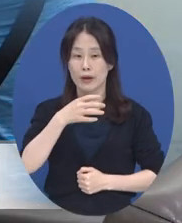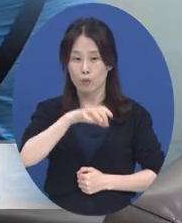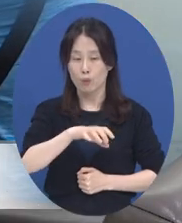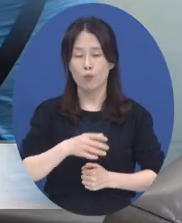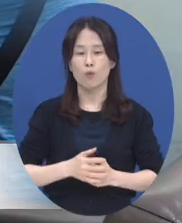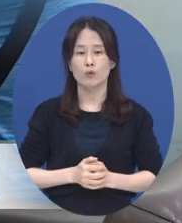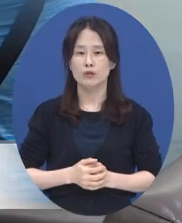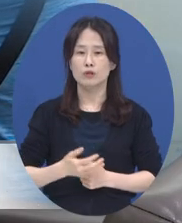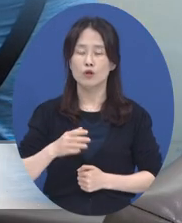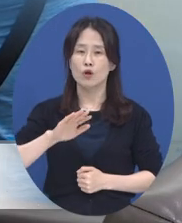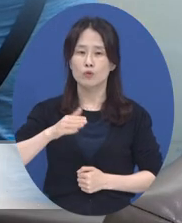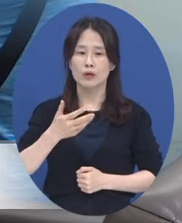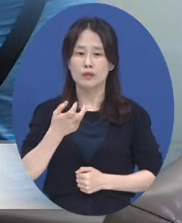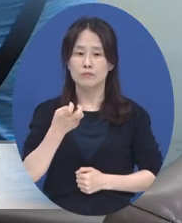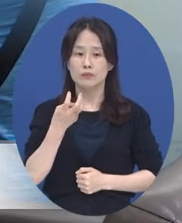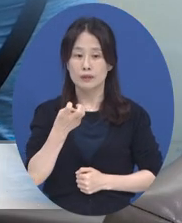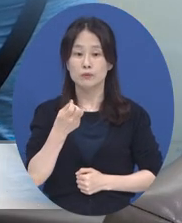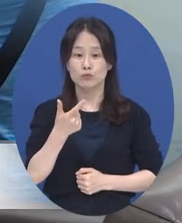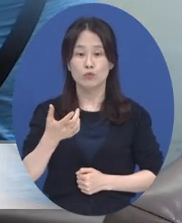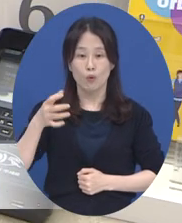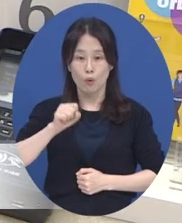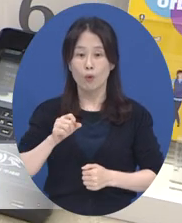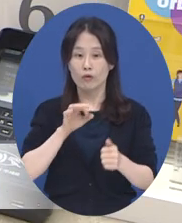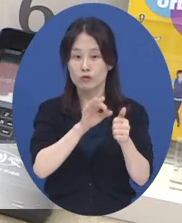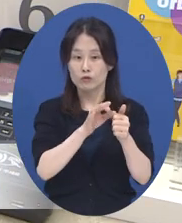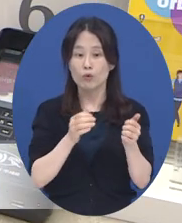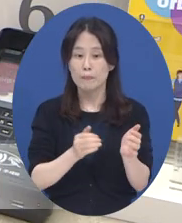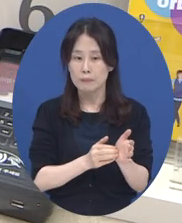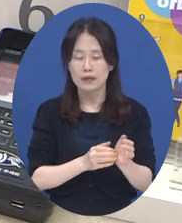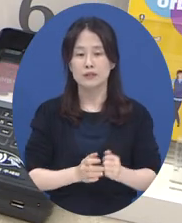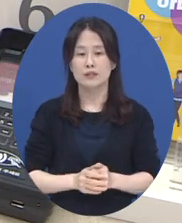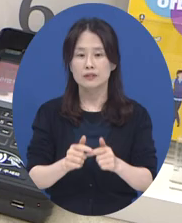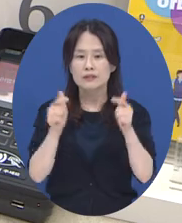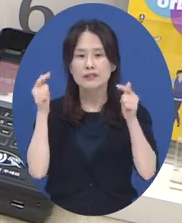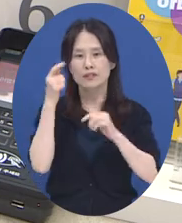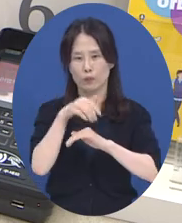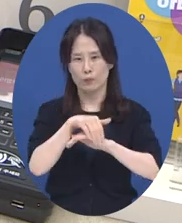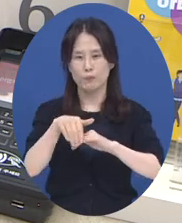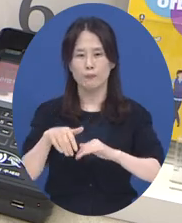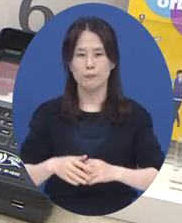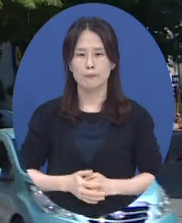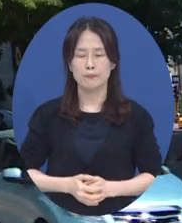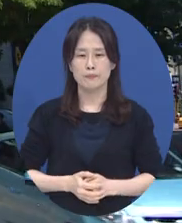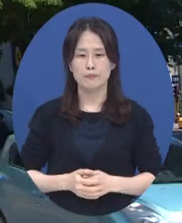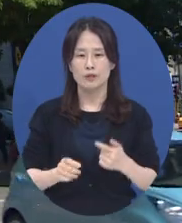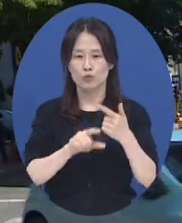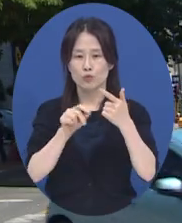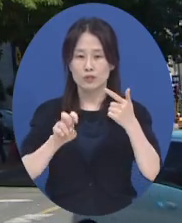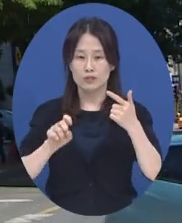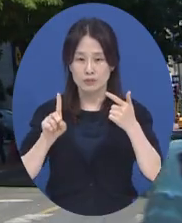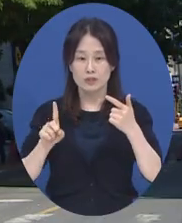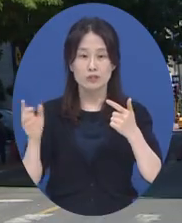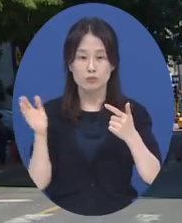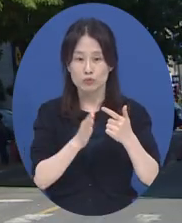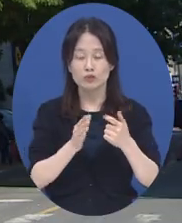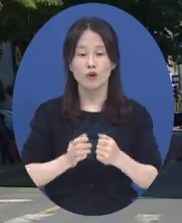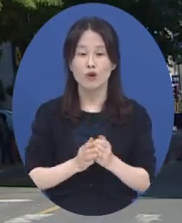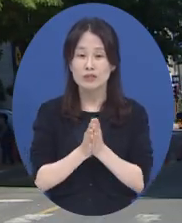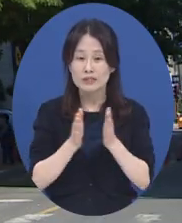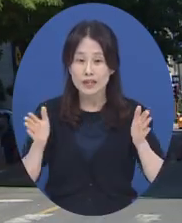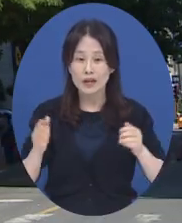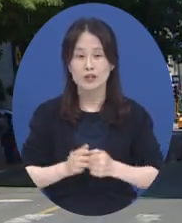곳에 936억 원을 지원했는데 규모를 더 늘리기로 했습니다. 6월 21일부터